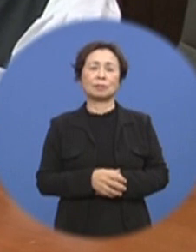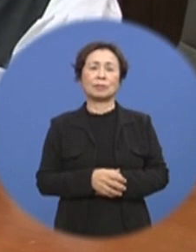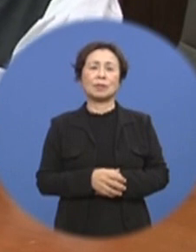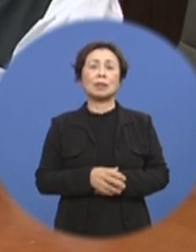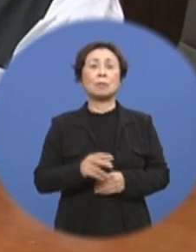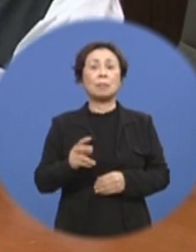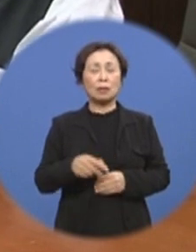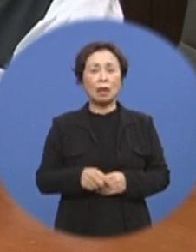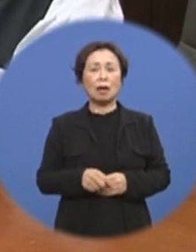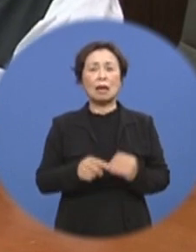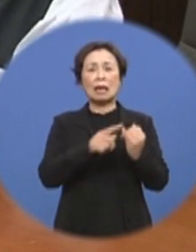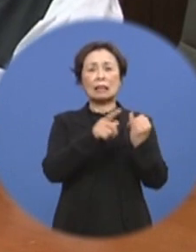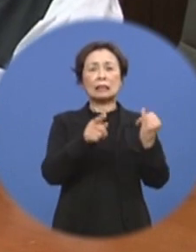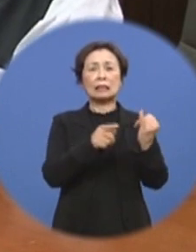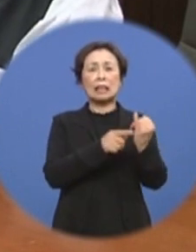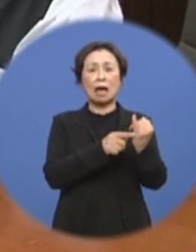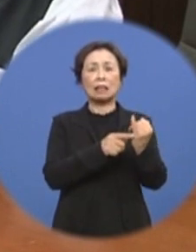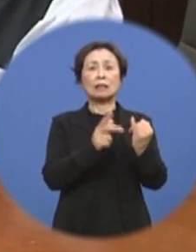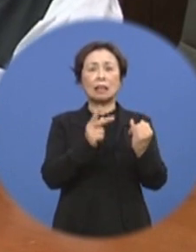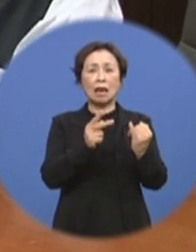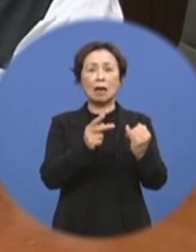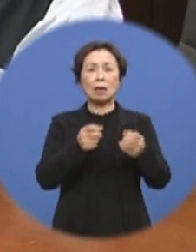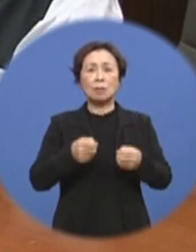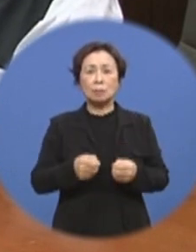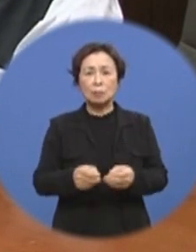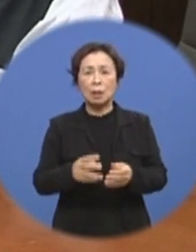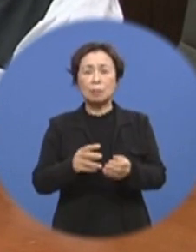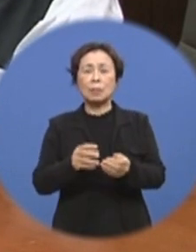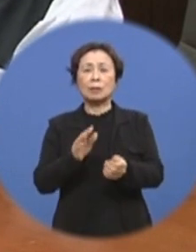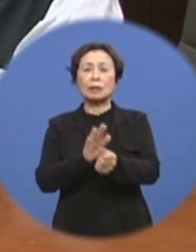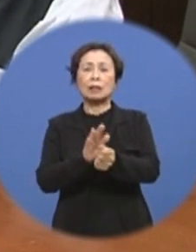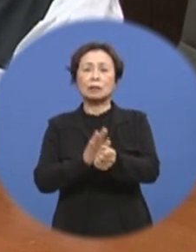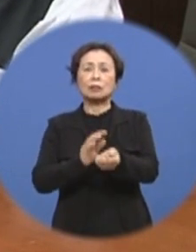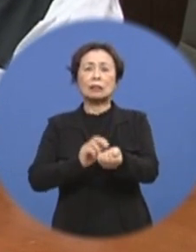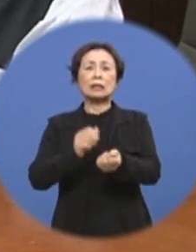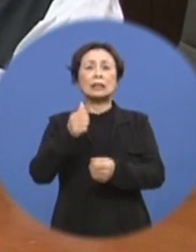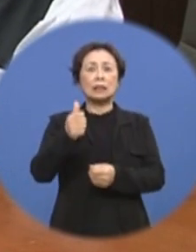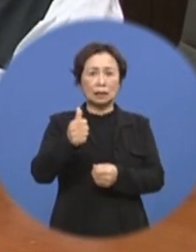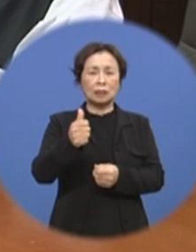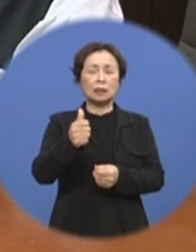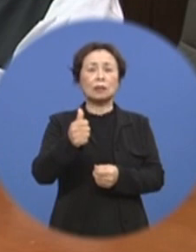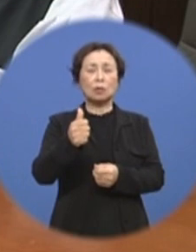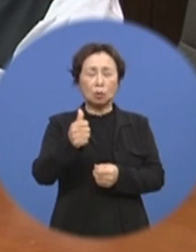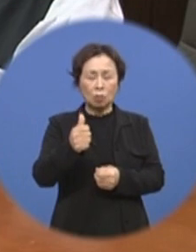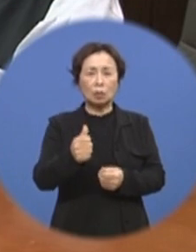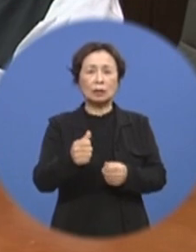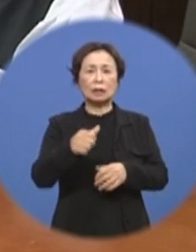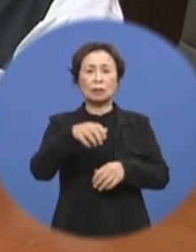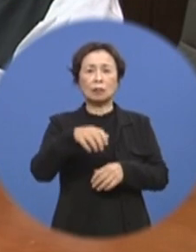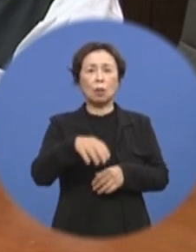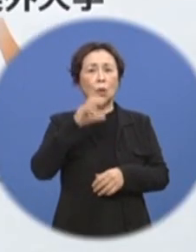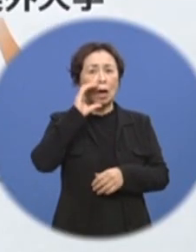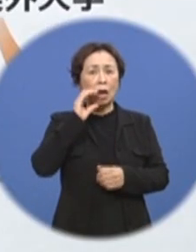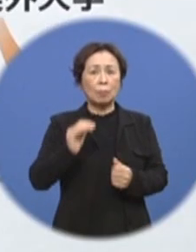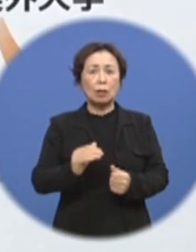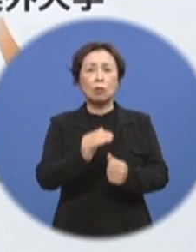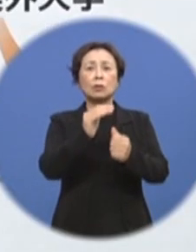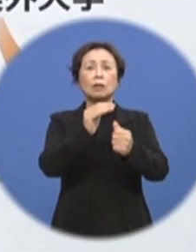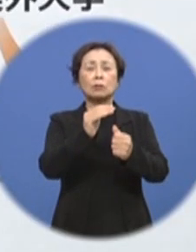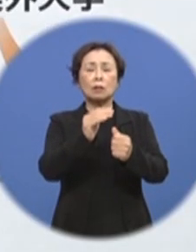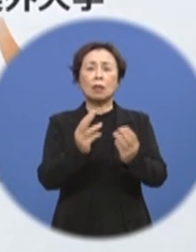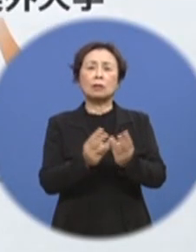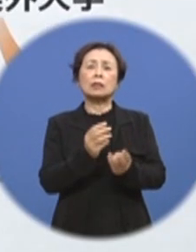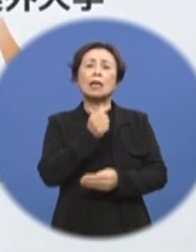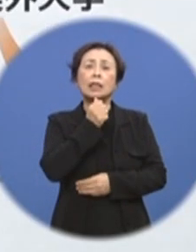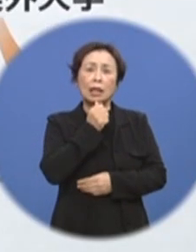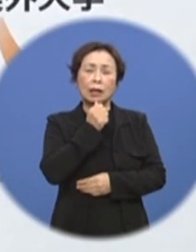3かあるいは分娩をする3回が和歌山で養成数がちょっと足りないということ